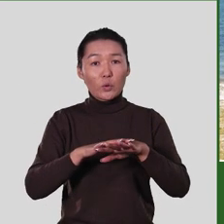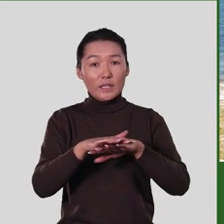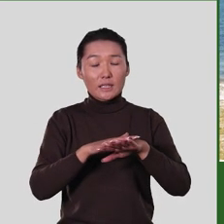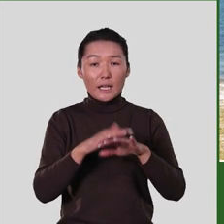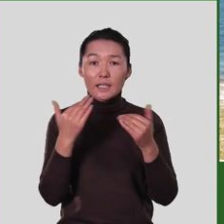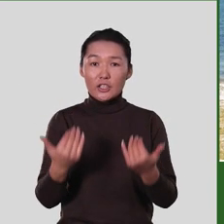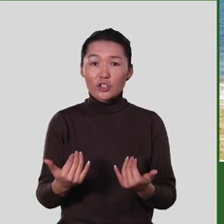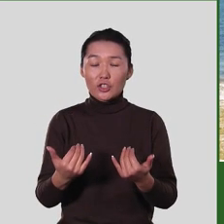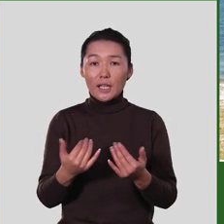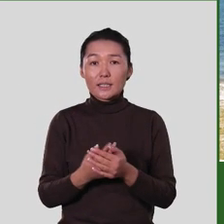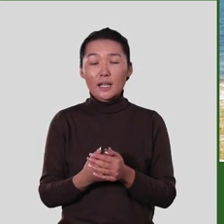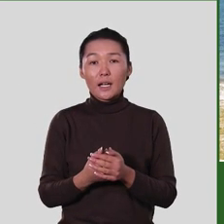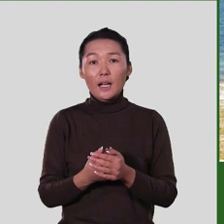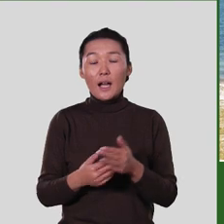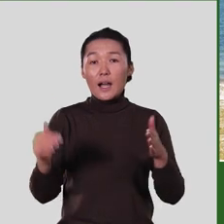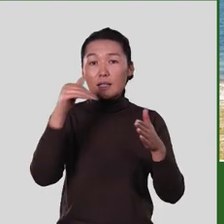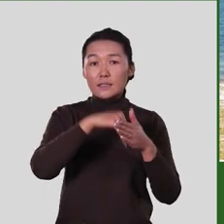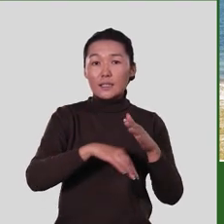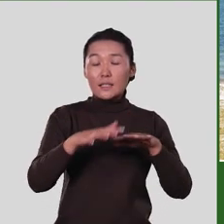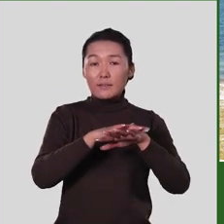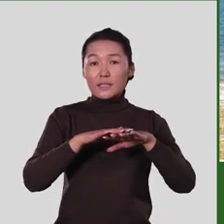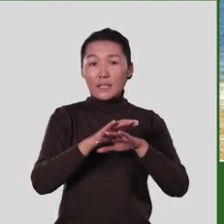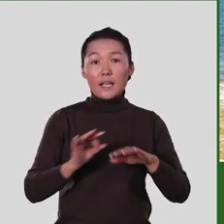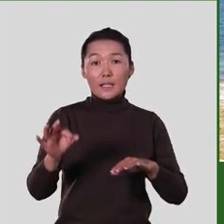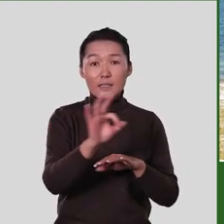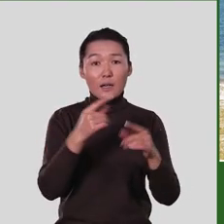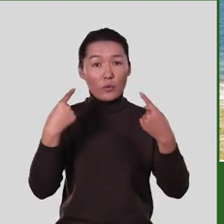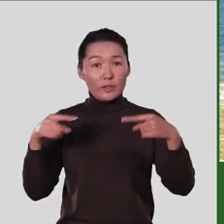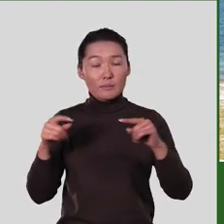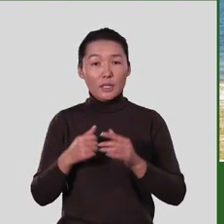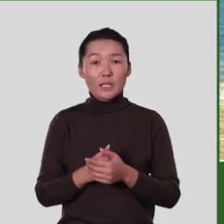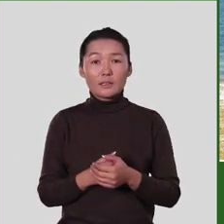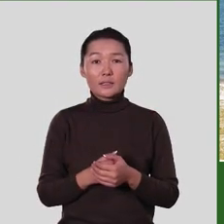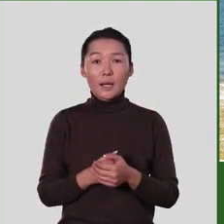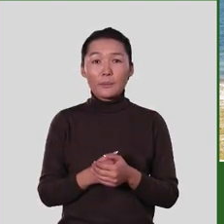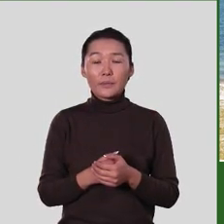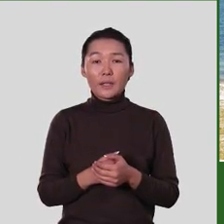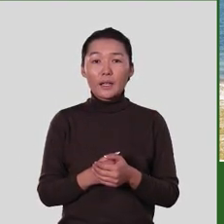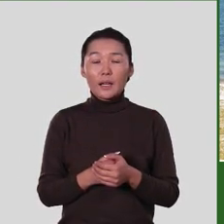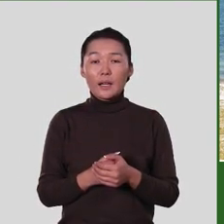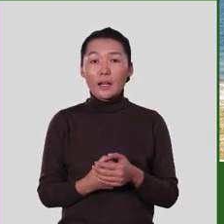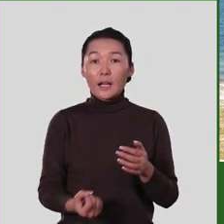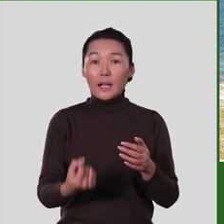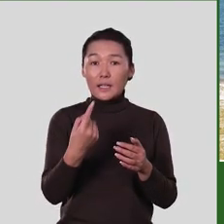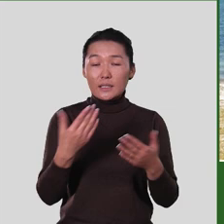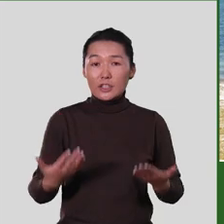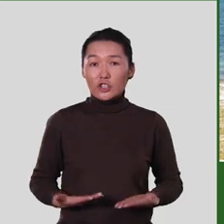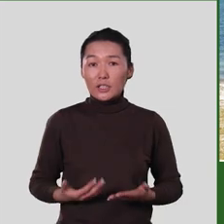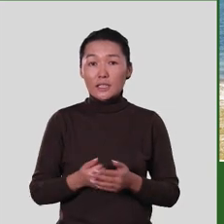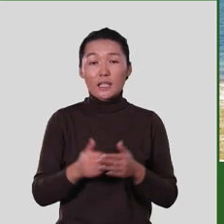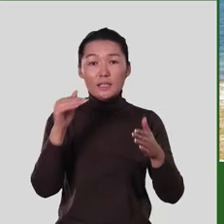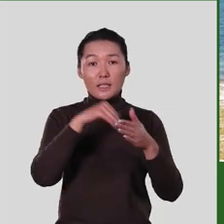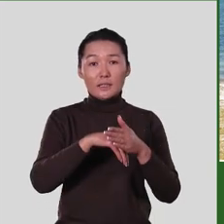Сейчас состав населения островов изменился. Коренные жители составляют, как правило, не